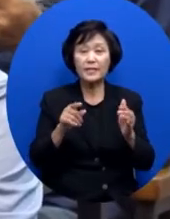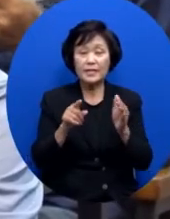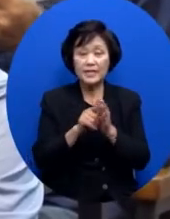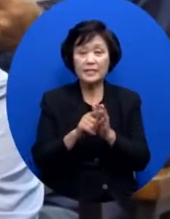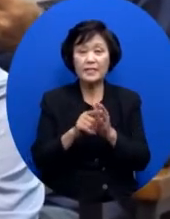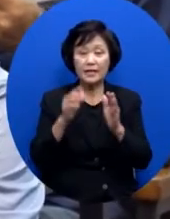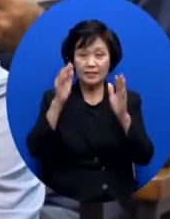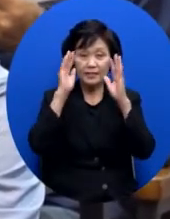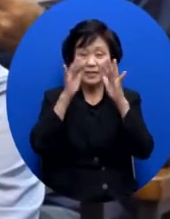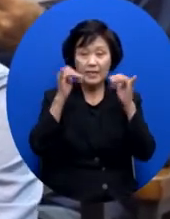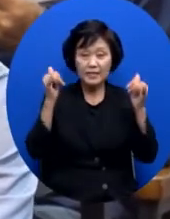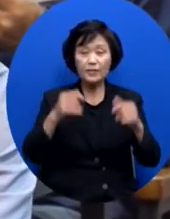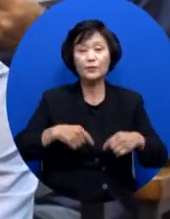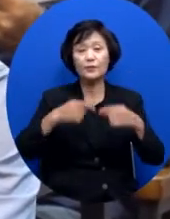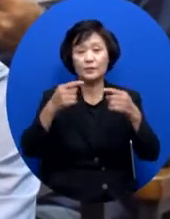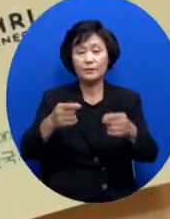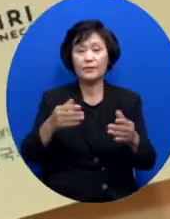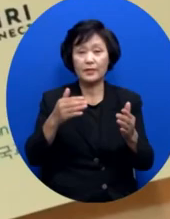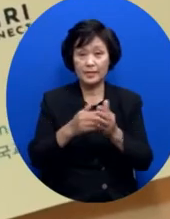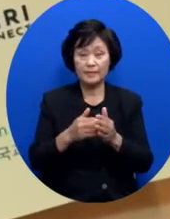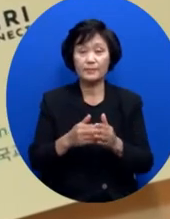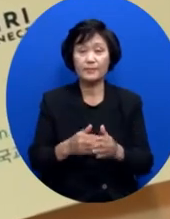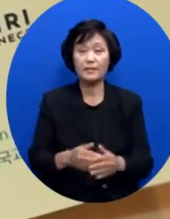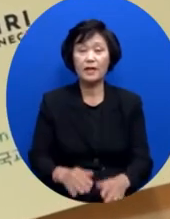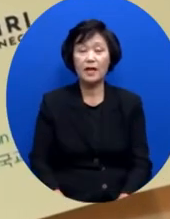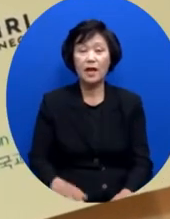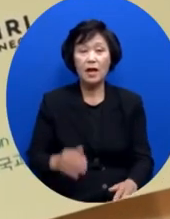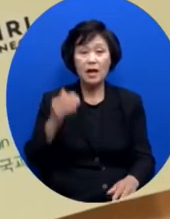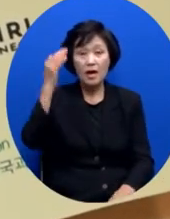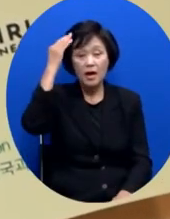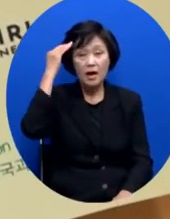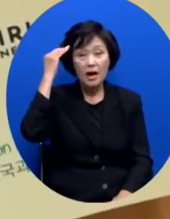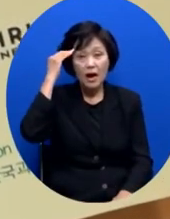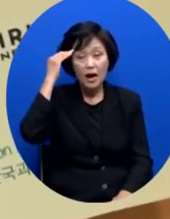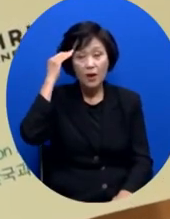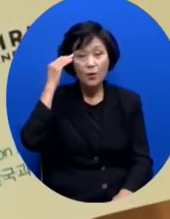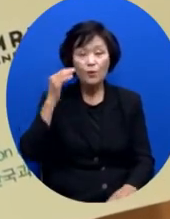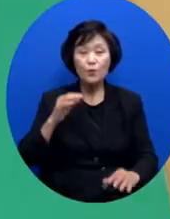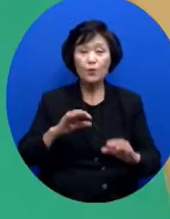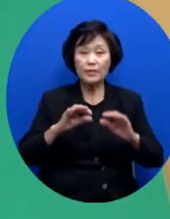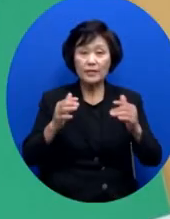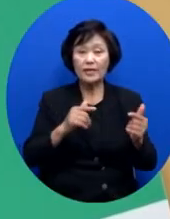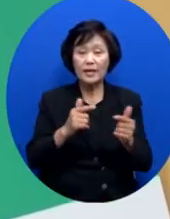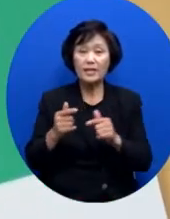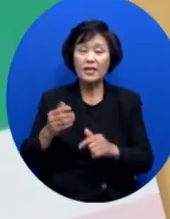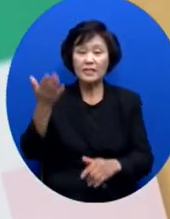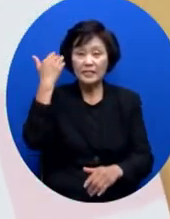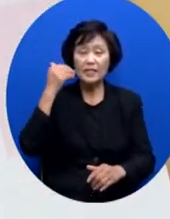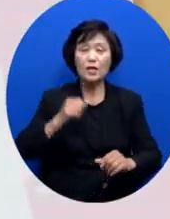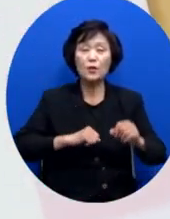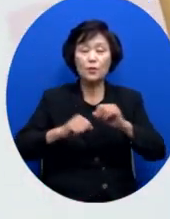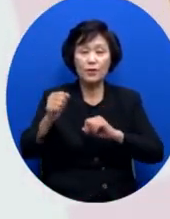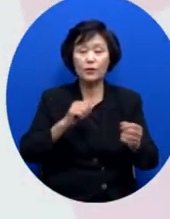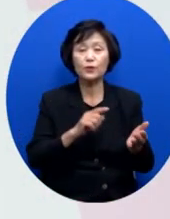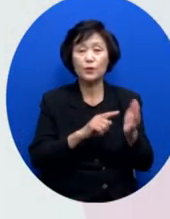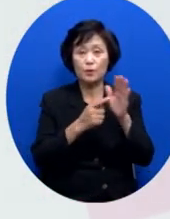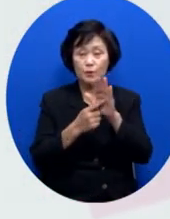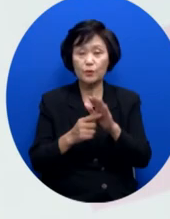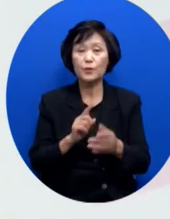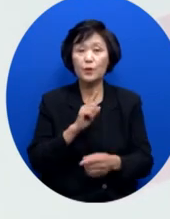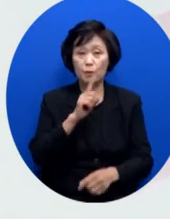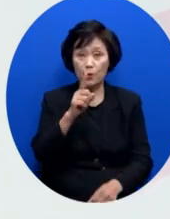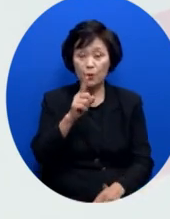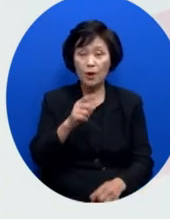참석자들은 인큐베이션 아카데미 등 한국 얌 스펠로 50에 지난 1년 활동을 보고하고 시드니 대회에 참가한